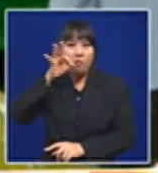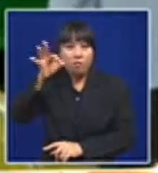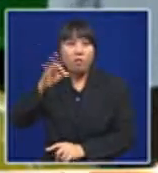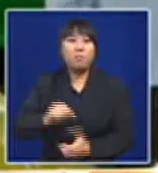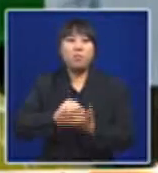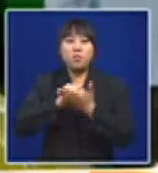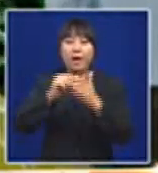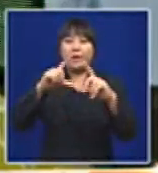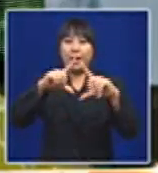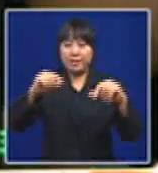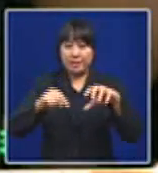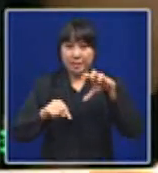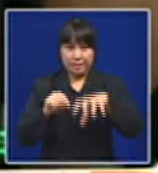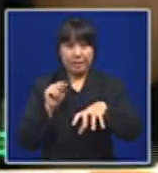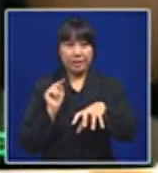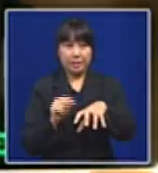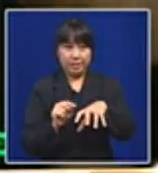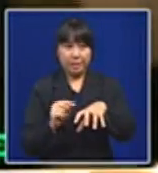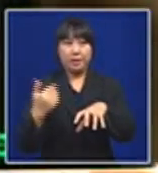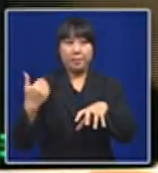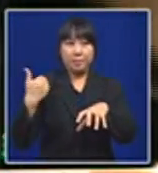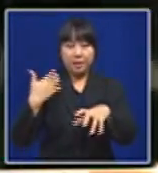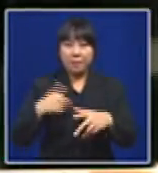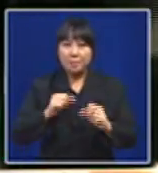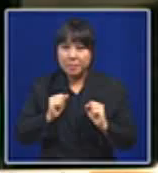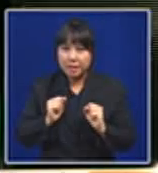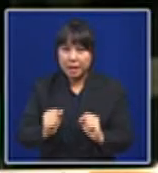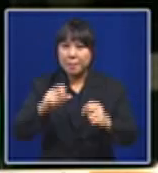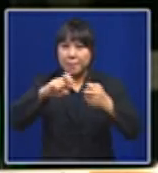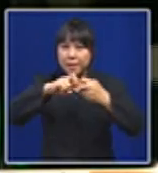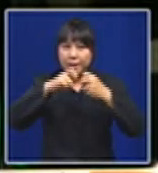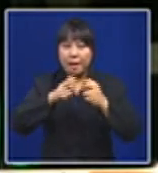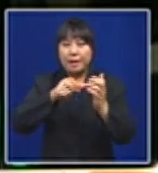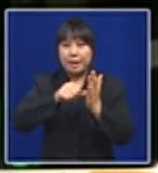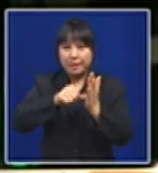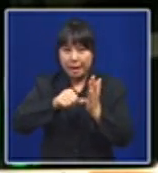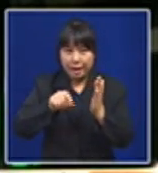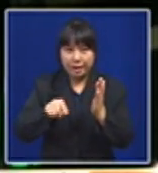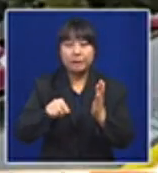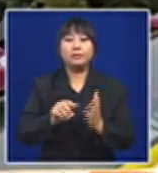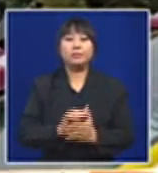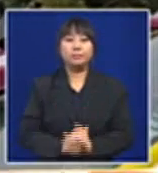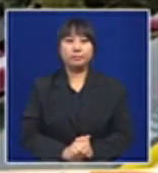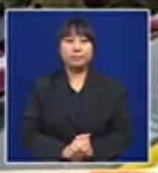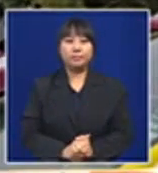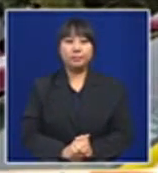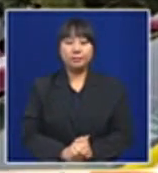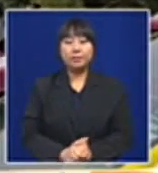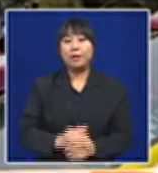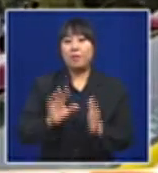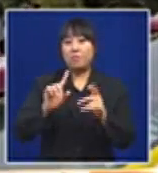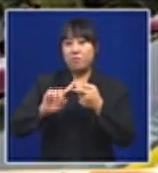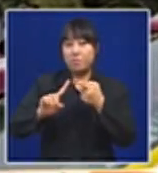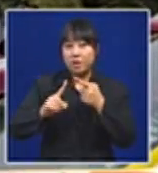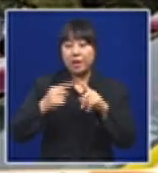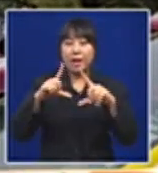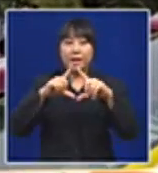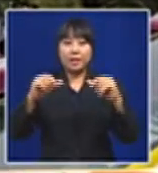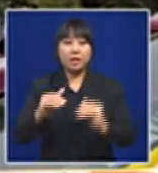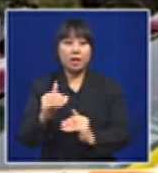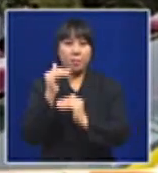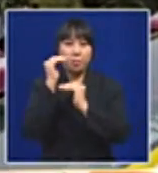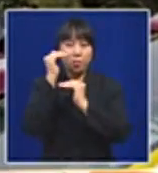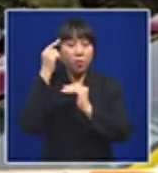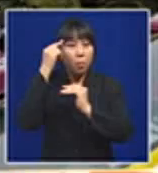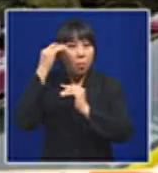ซี่ในสถานที่แห่งนี้และมีความพยายามแก้ปัญหาที่เกิดขึ้นเฟรนลี่แท็กซี่จึงถูกกำหนดขึ้นเพื่อหวัง